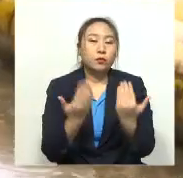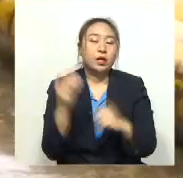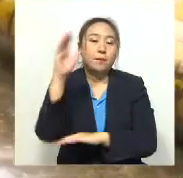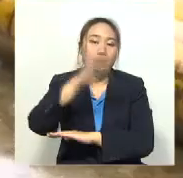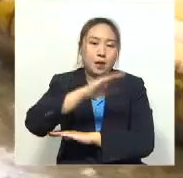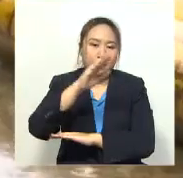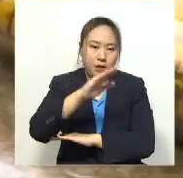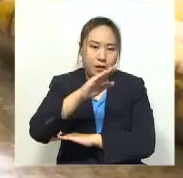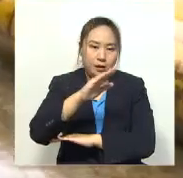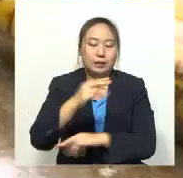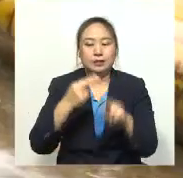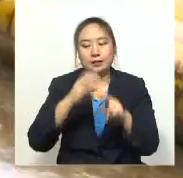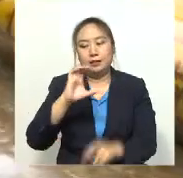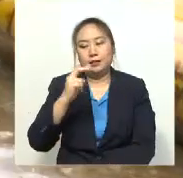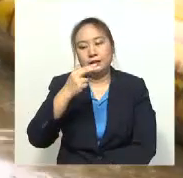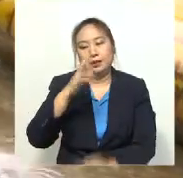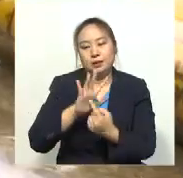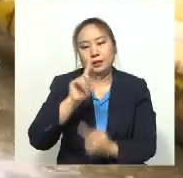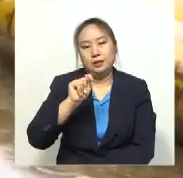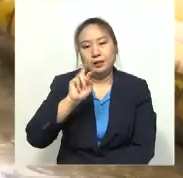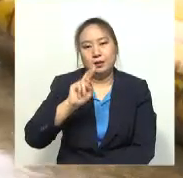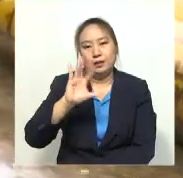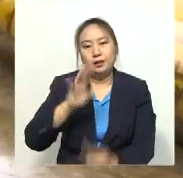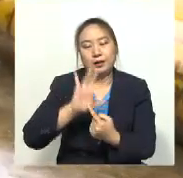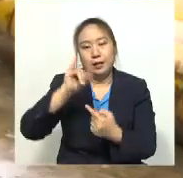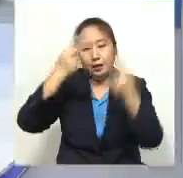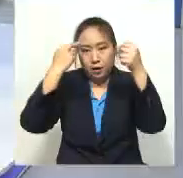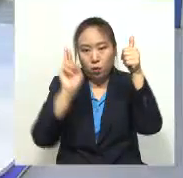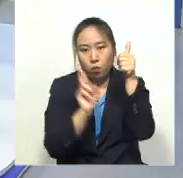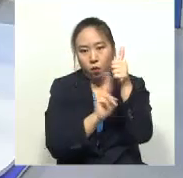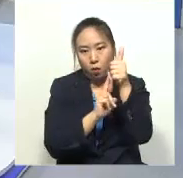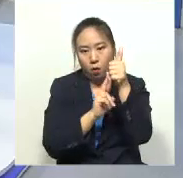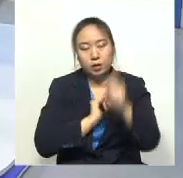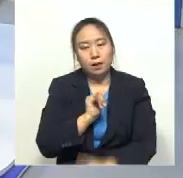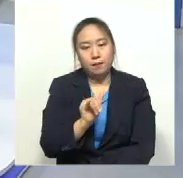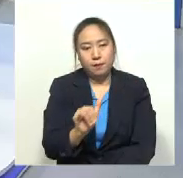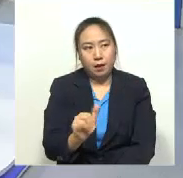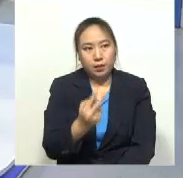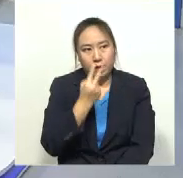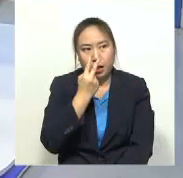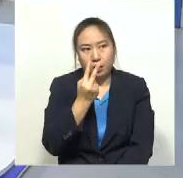ของวันนี้ค่ะทางพลเอกชัดชัยสาริกัญญารองนายกรัฐมนตรีค่ะก็จะเดินทางลงมาเพื่อติดต